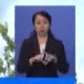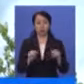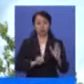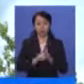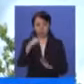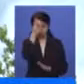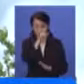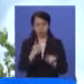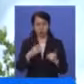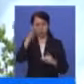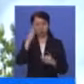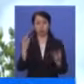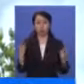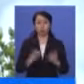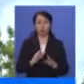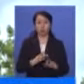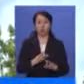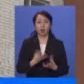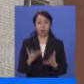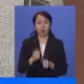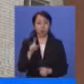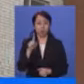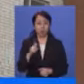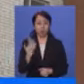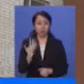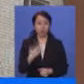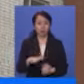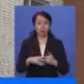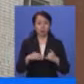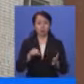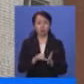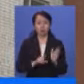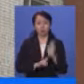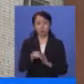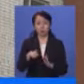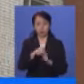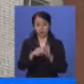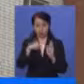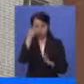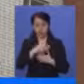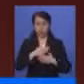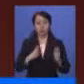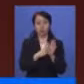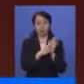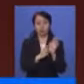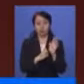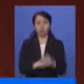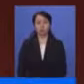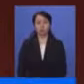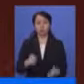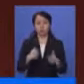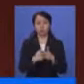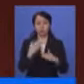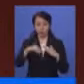текущего года для государственных нужд изъято 150 земельных участков, а начиная с 2016 года свыше 900. До конца текущего